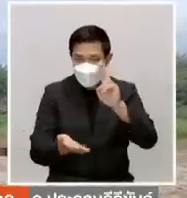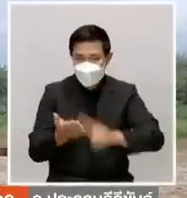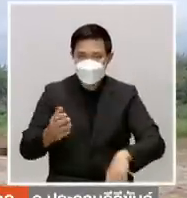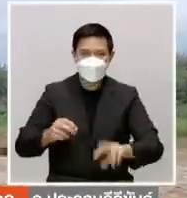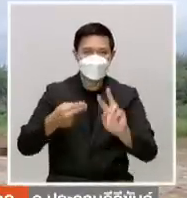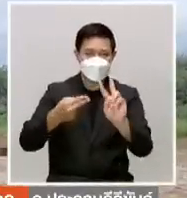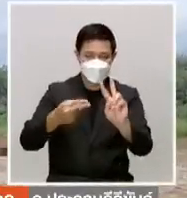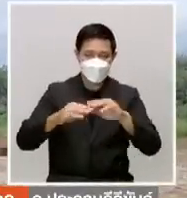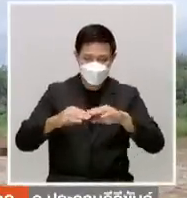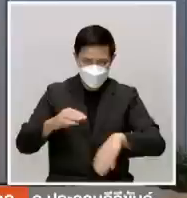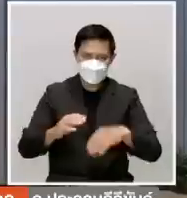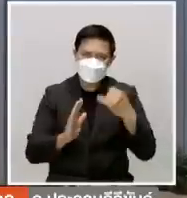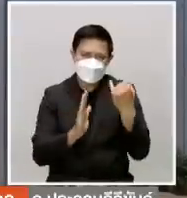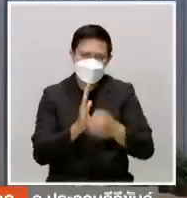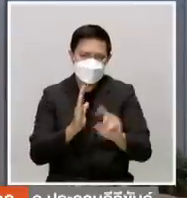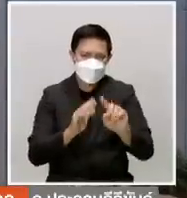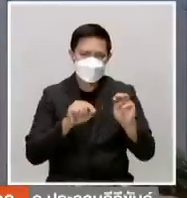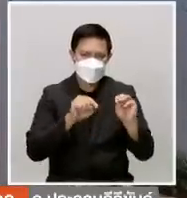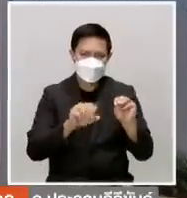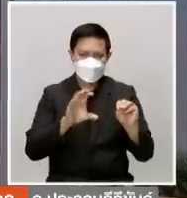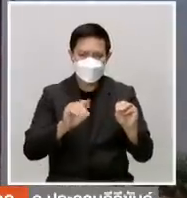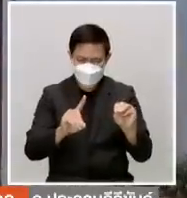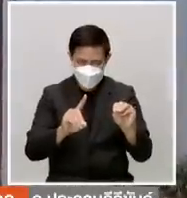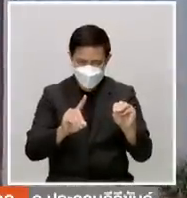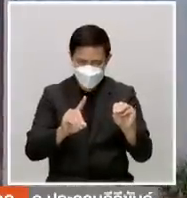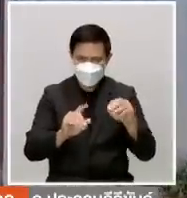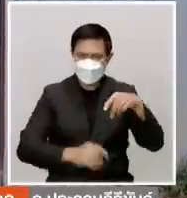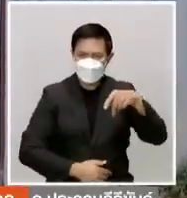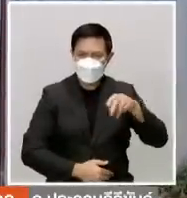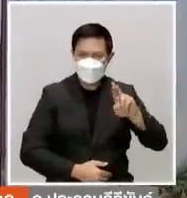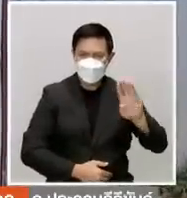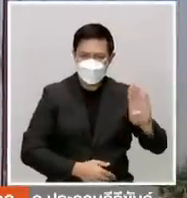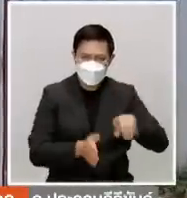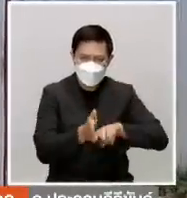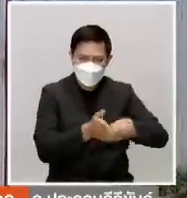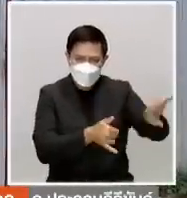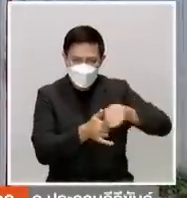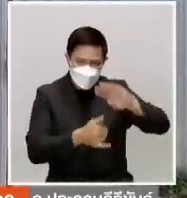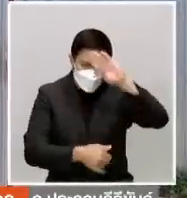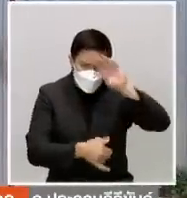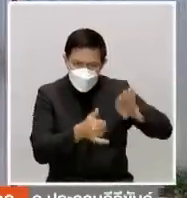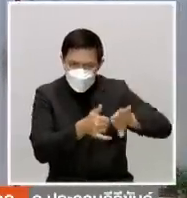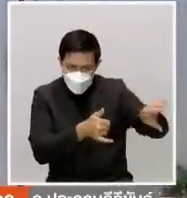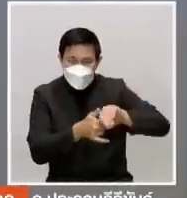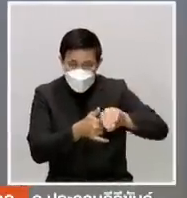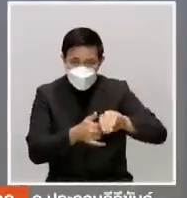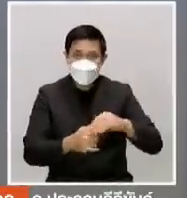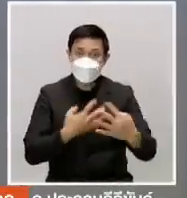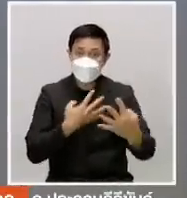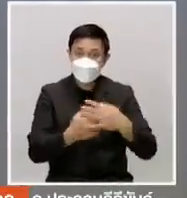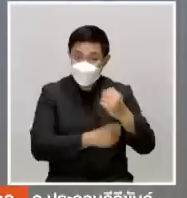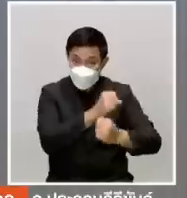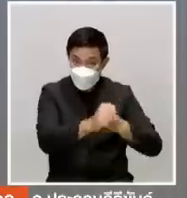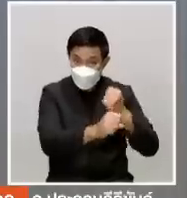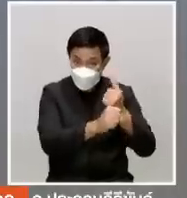ม่เกิน 20,000 บาทตามความผิดมาตรา51แห่งพระราชบัญญัติโรคติดต่อหรือจำคุกไม่เกิน1ปีปรับไม่เกิน